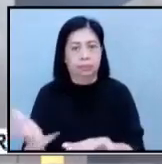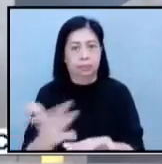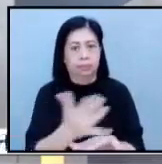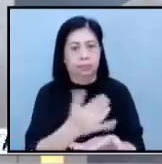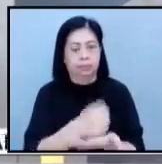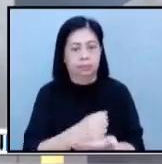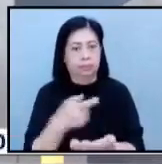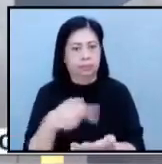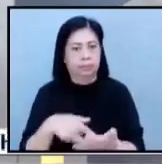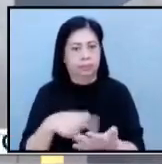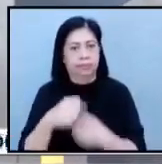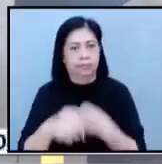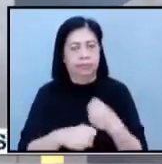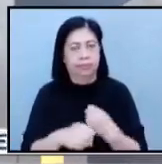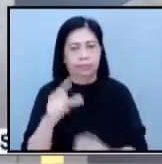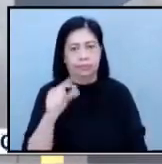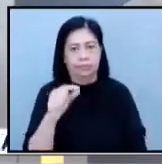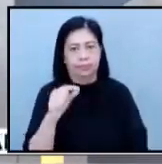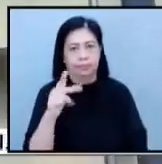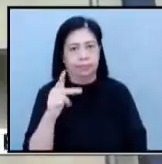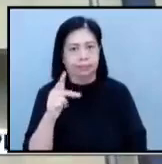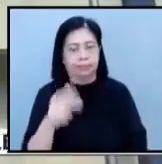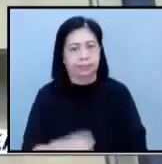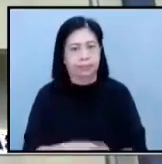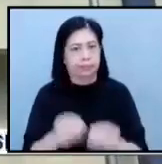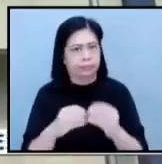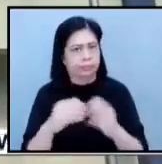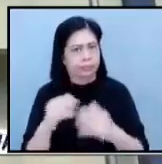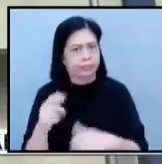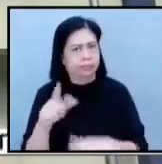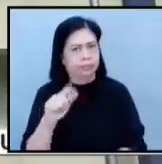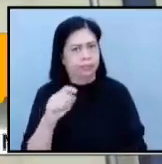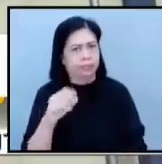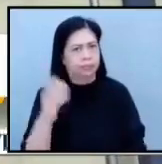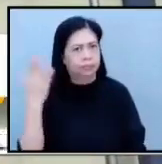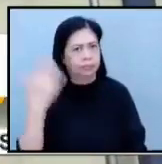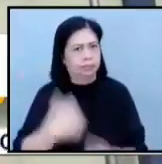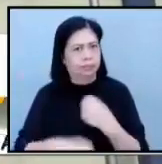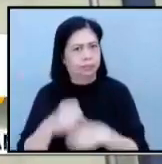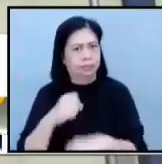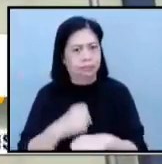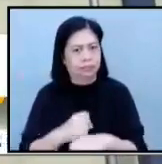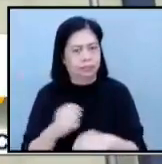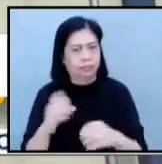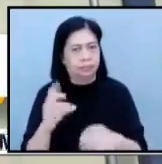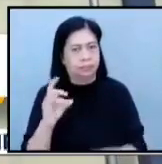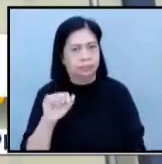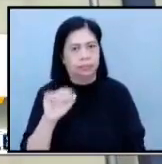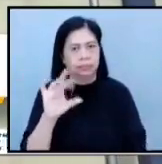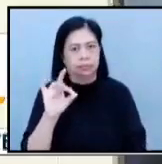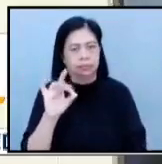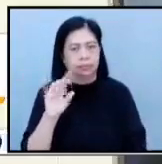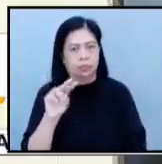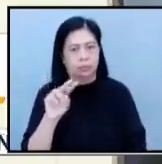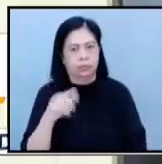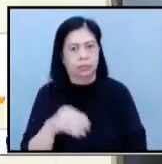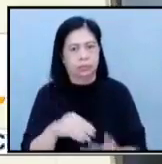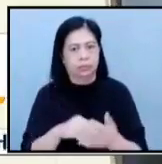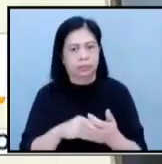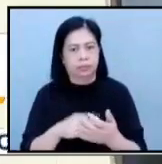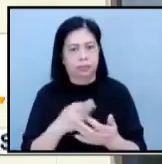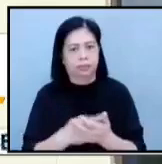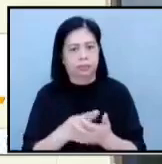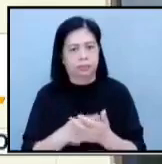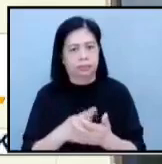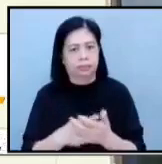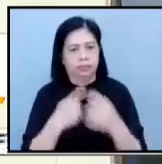taong 2023. Higit pa ito sa collection ng LTO noong nakaraang taon na nasa 7.82 billion pesos. Nagpayag